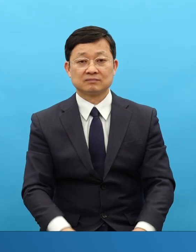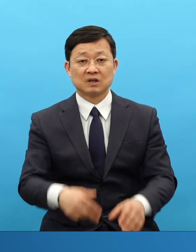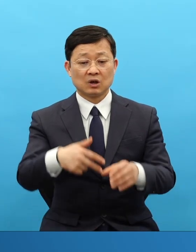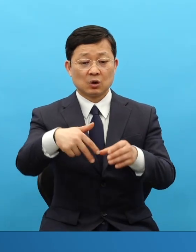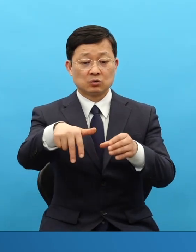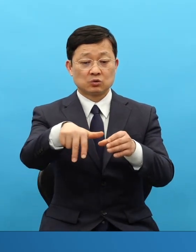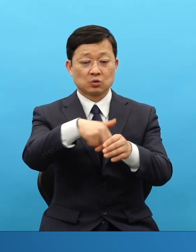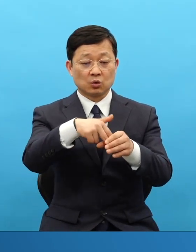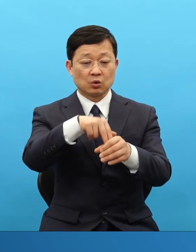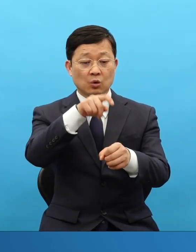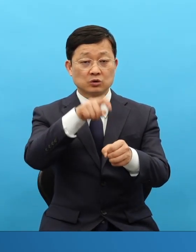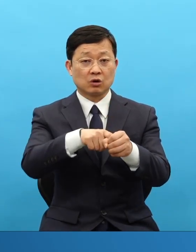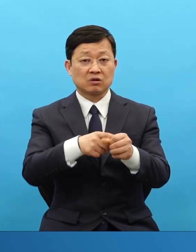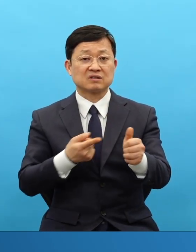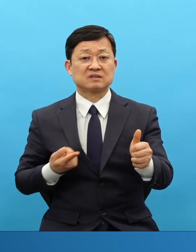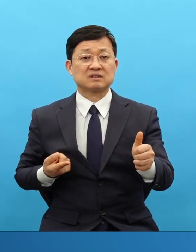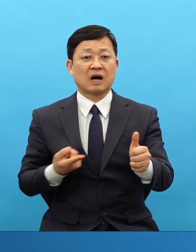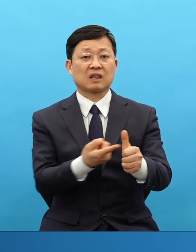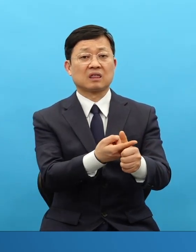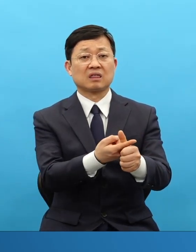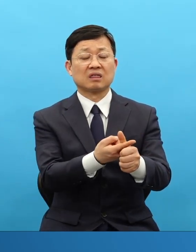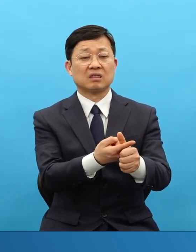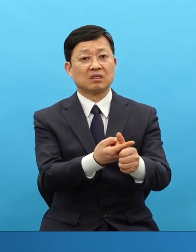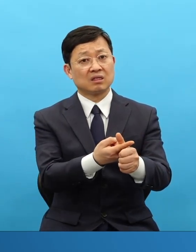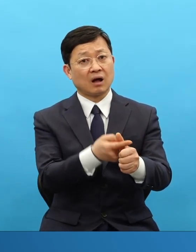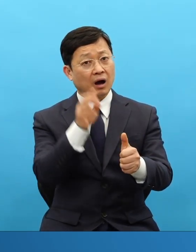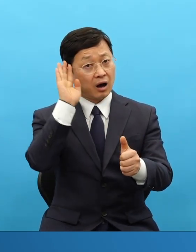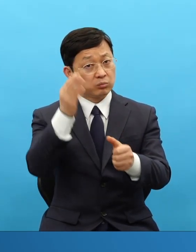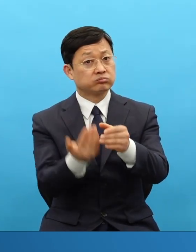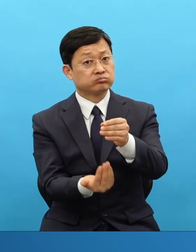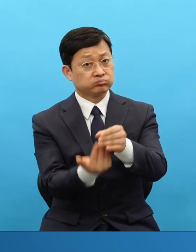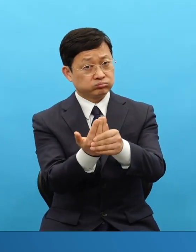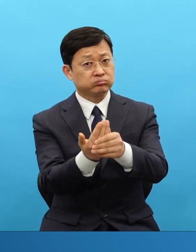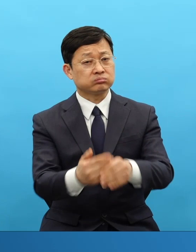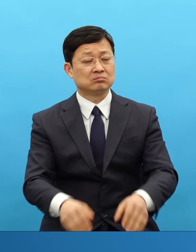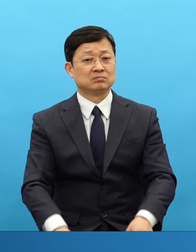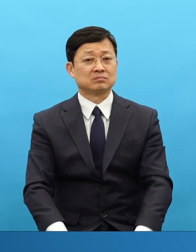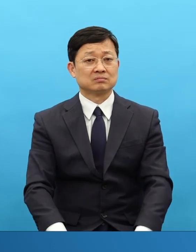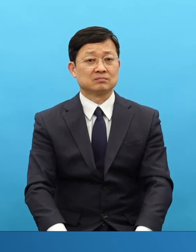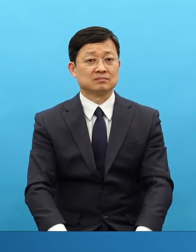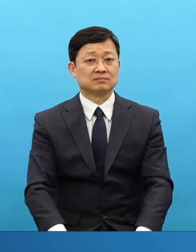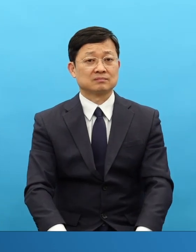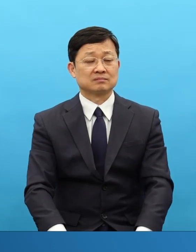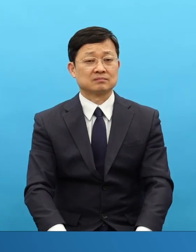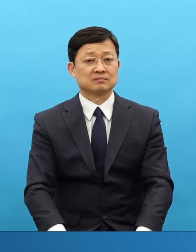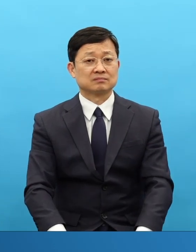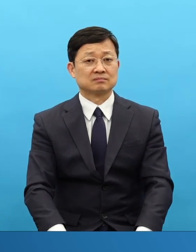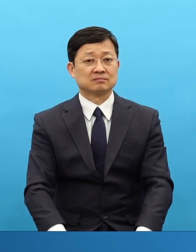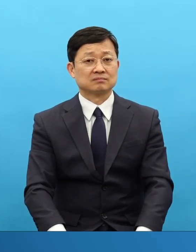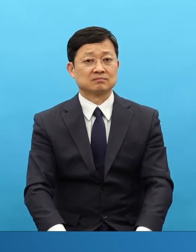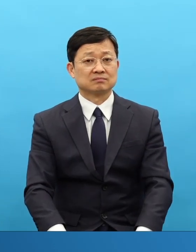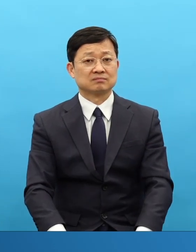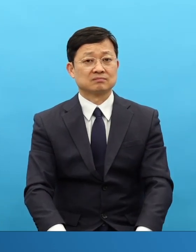종교적 살인 인정합니다 또